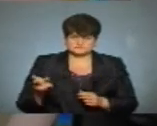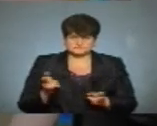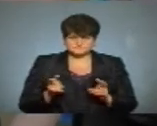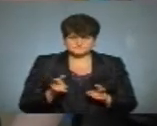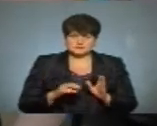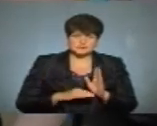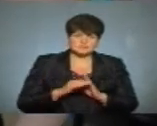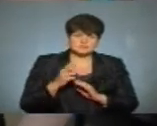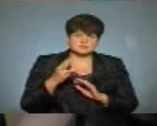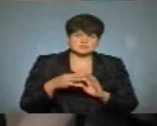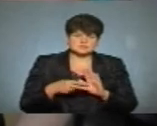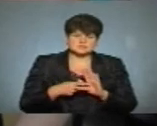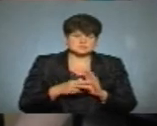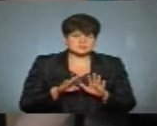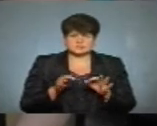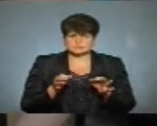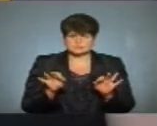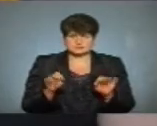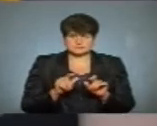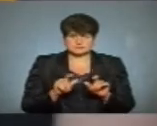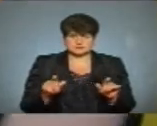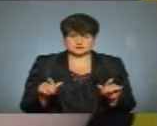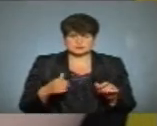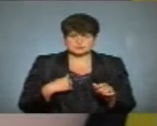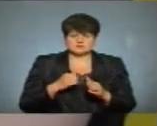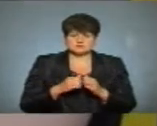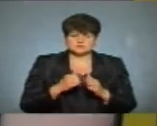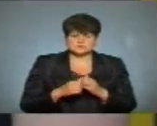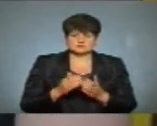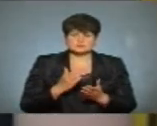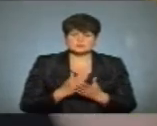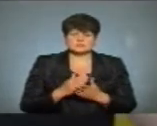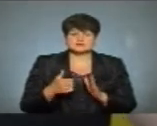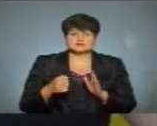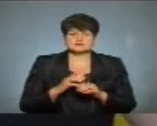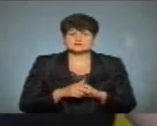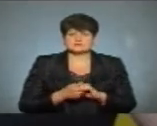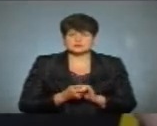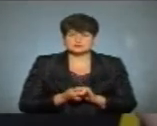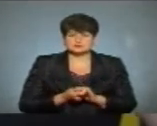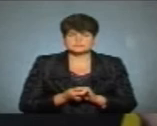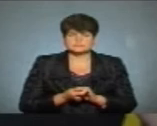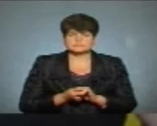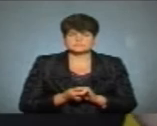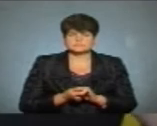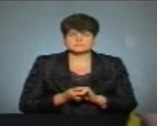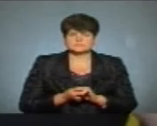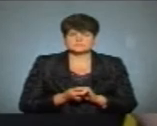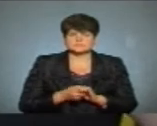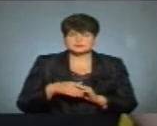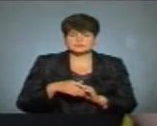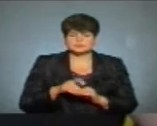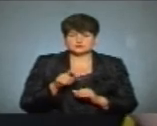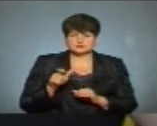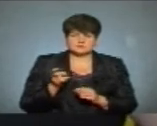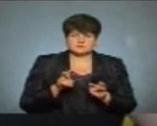Якщо вище 37, ми не пускаємо в заклад. У нас в кожному стоїть дезінфектор, щоб люди